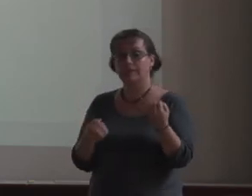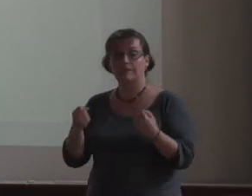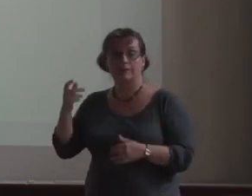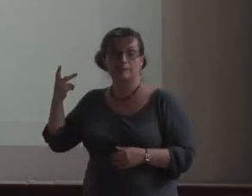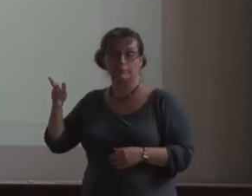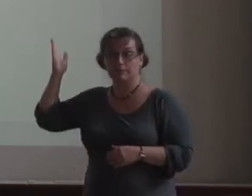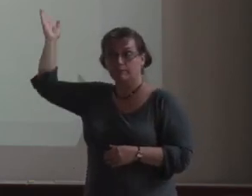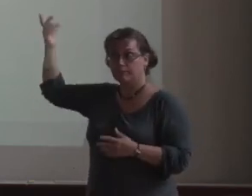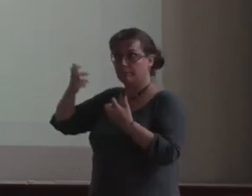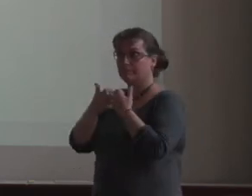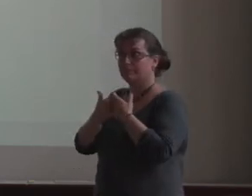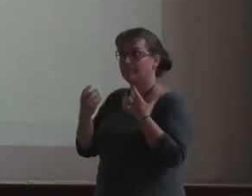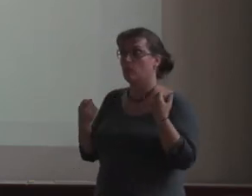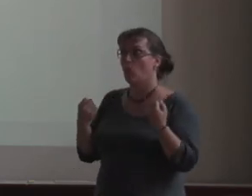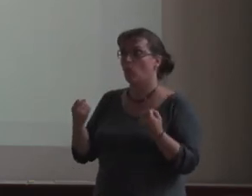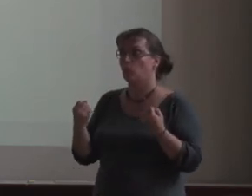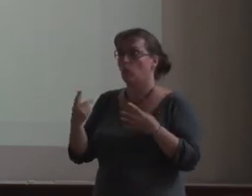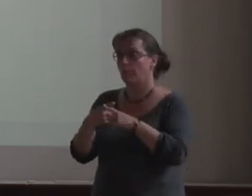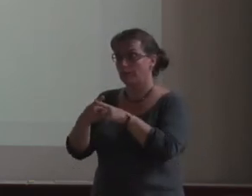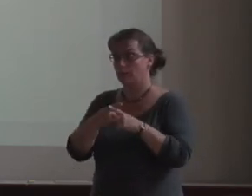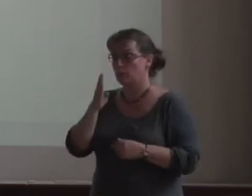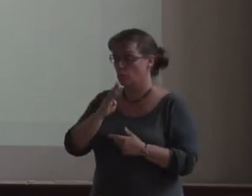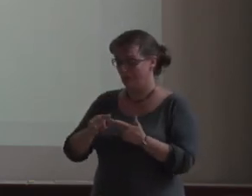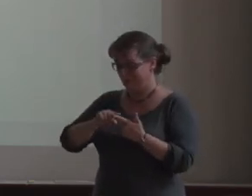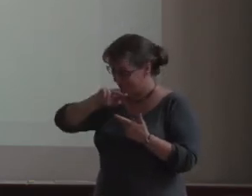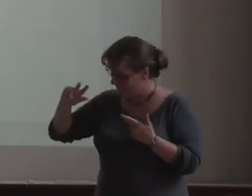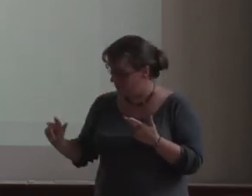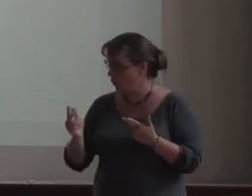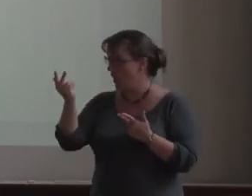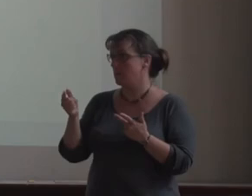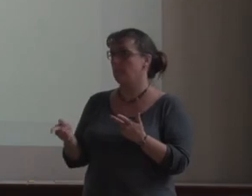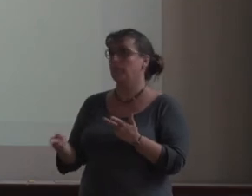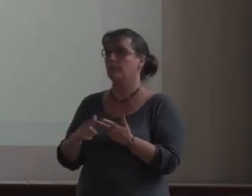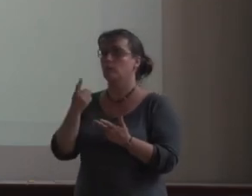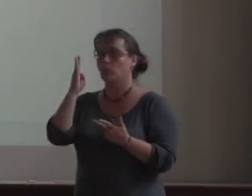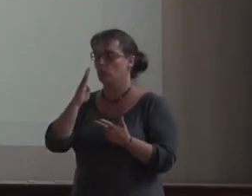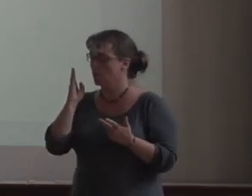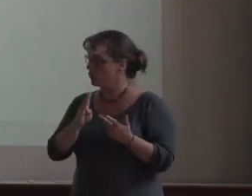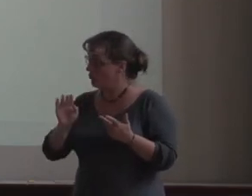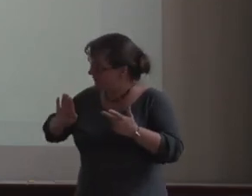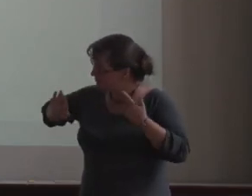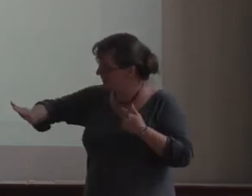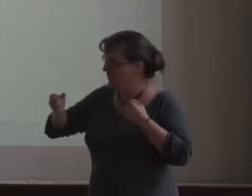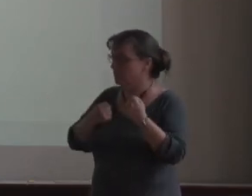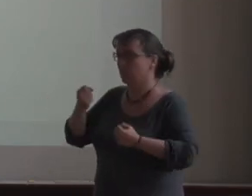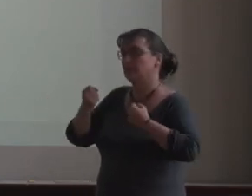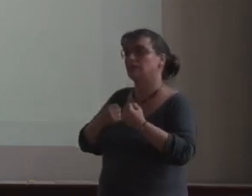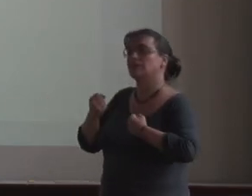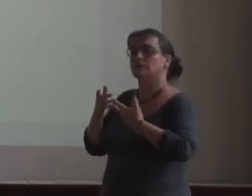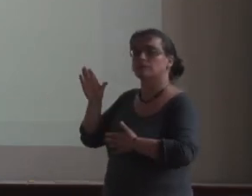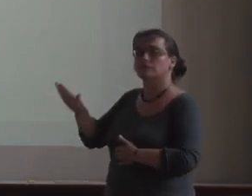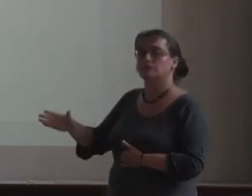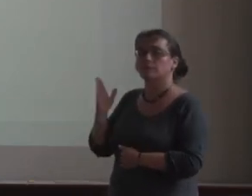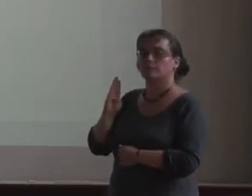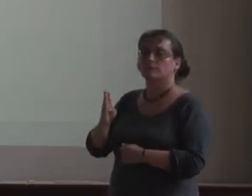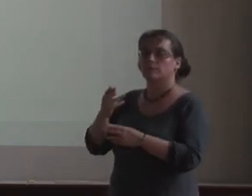comme Autolib, on a besoin d'un troisième équipement pour les besoins vraiment spécifiques au service.